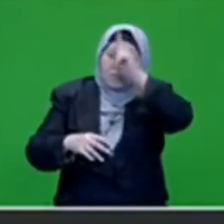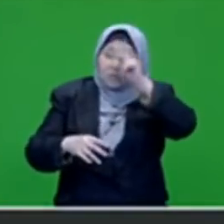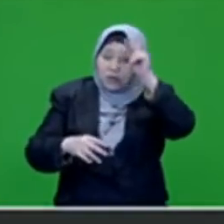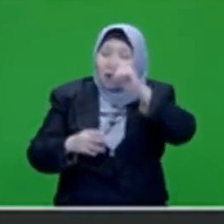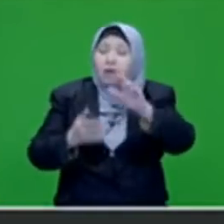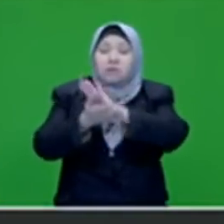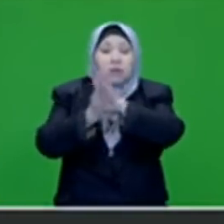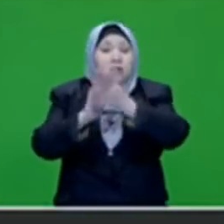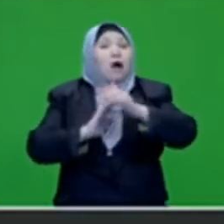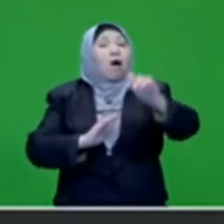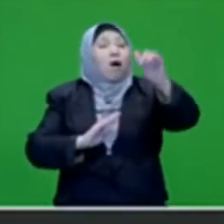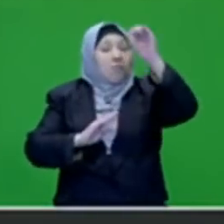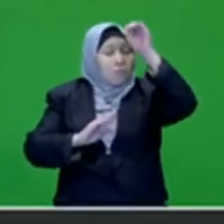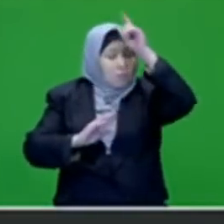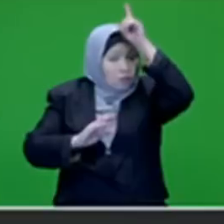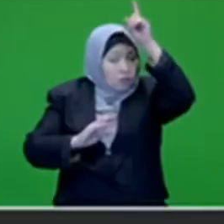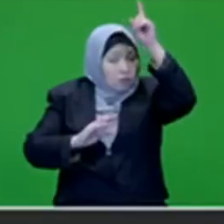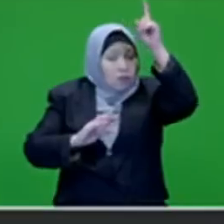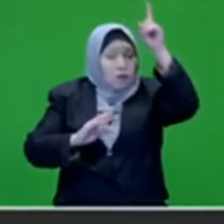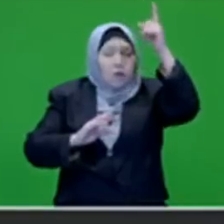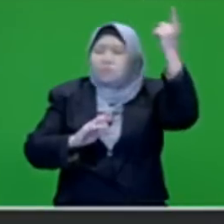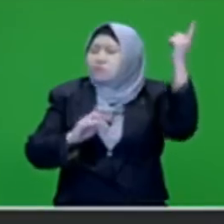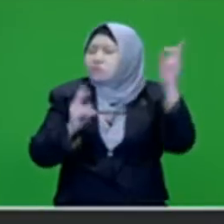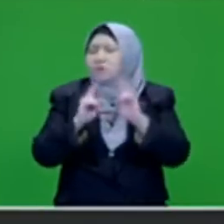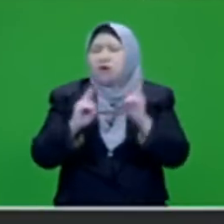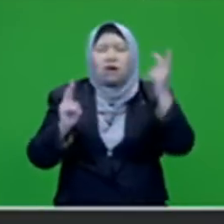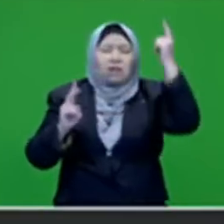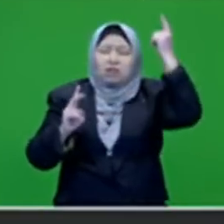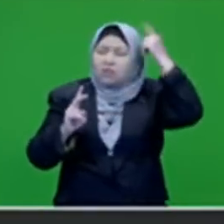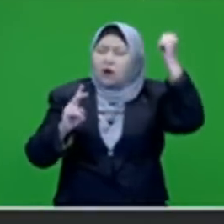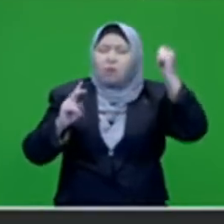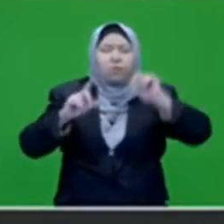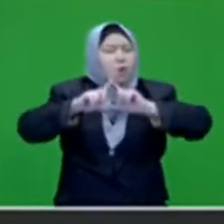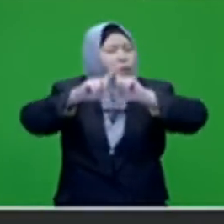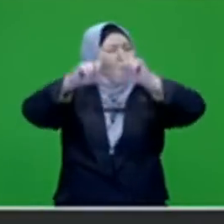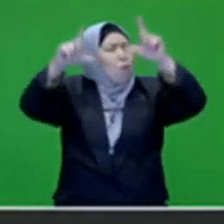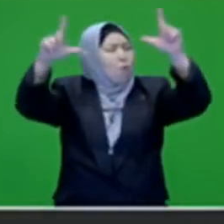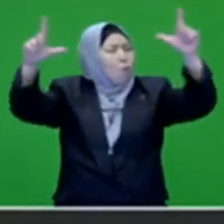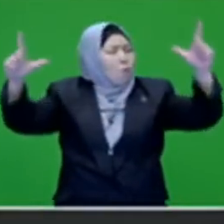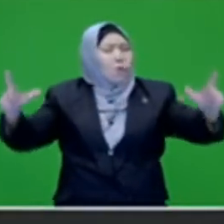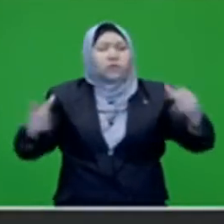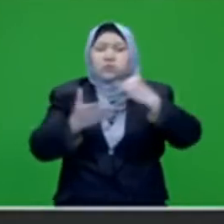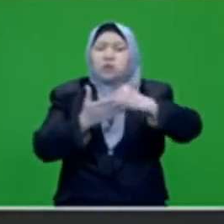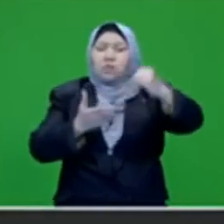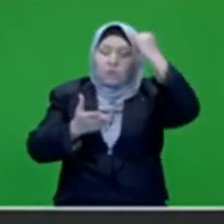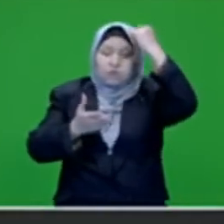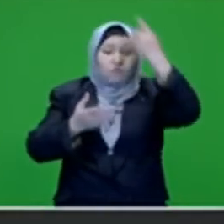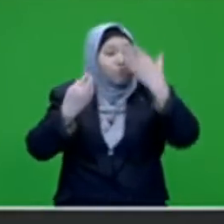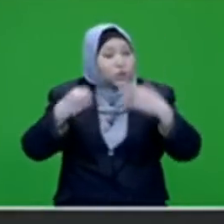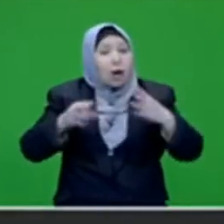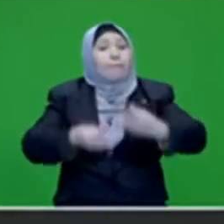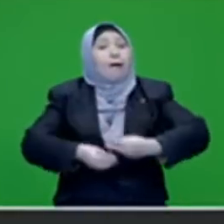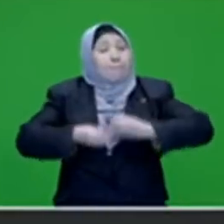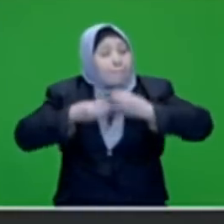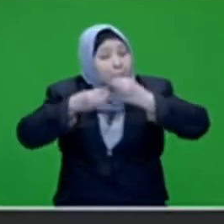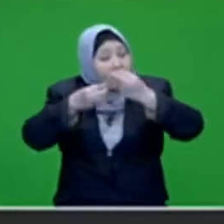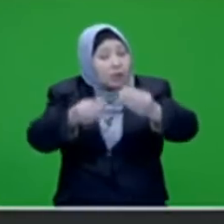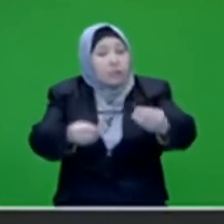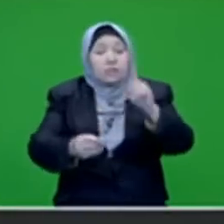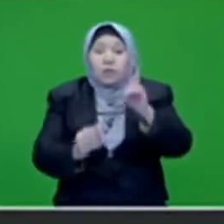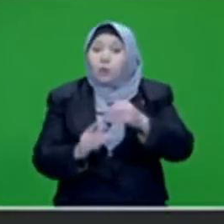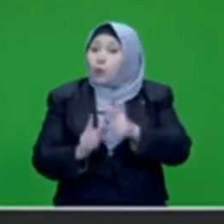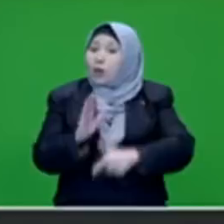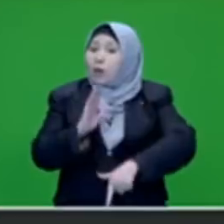Allah Subhanahu wa taala Tuhan yang Maha mengetahui, luas ilmu pengetahuannya, telah mengurniakan satu kelebihan yang tidak